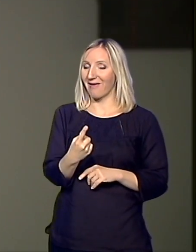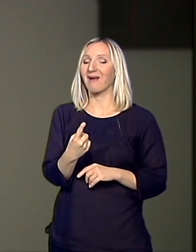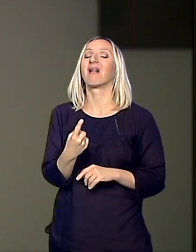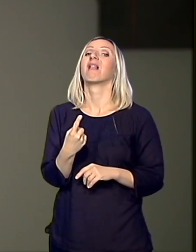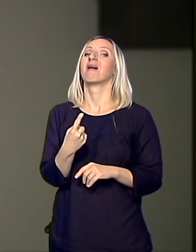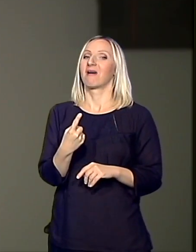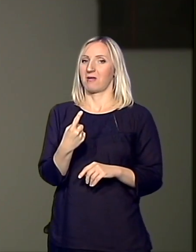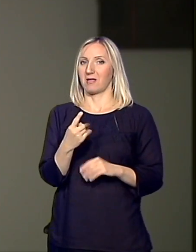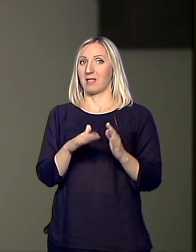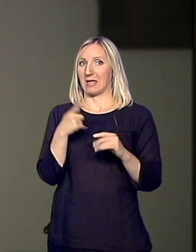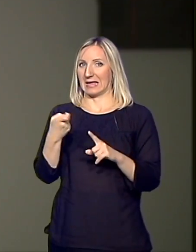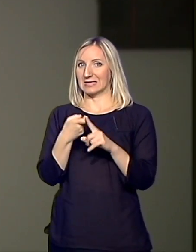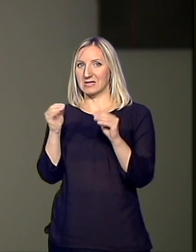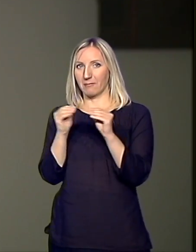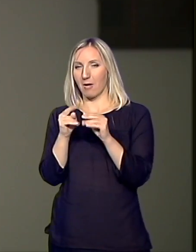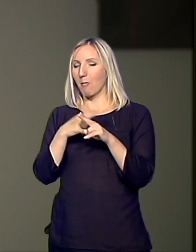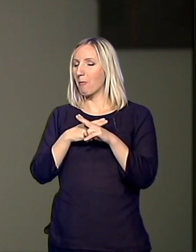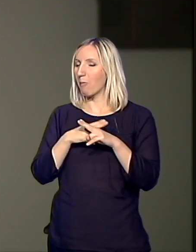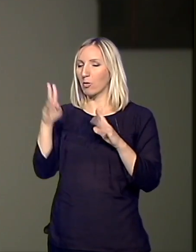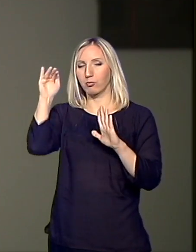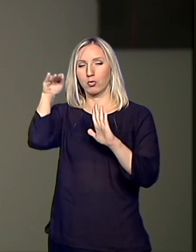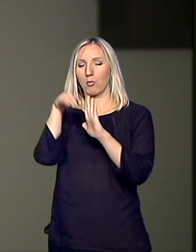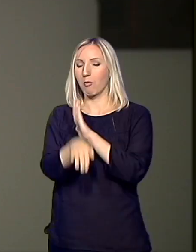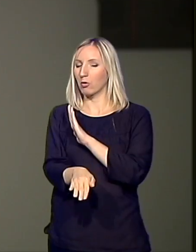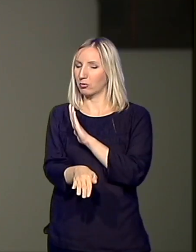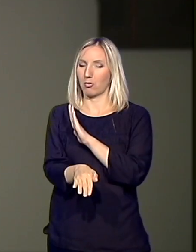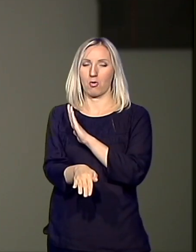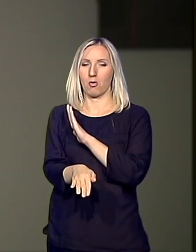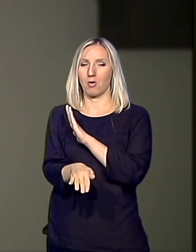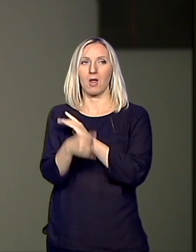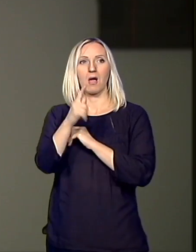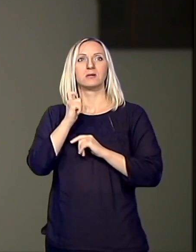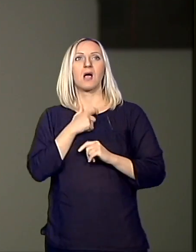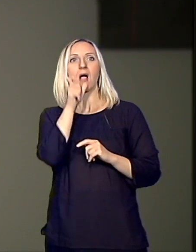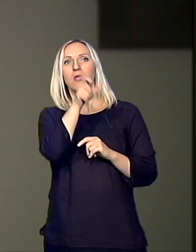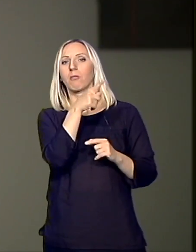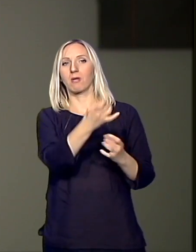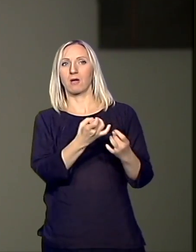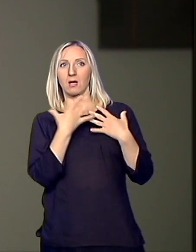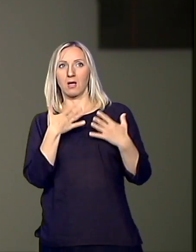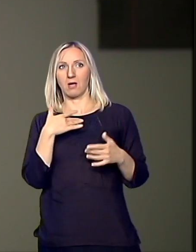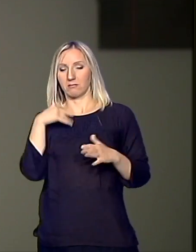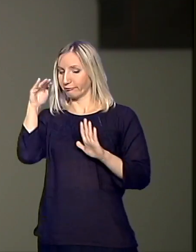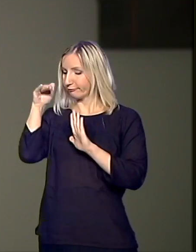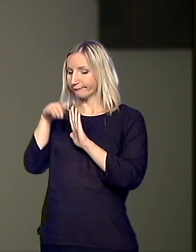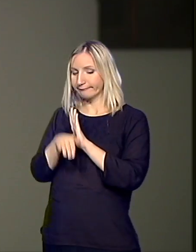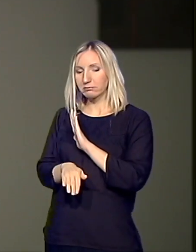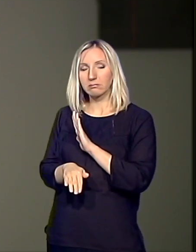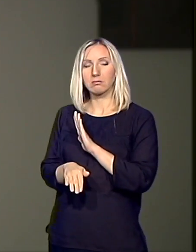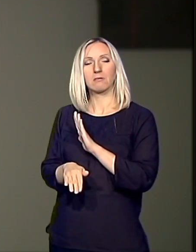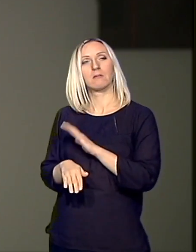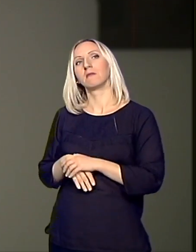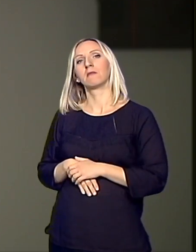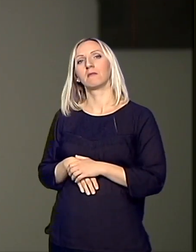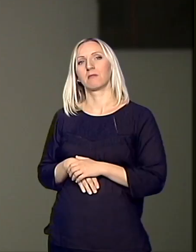toga Kristi Braun potpuno potone u jednoj neostvarenoj ljubavnoj priči, ali je ovde zanimljivo jako važno to